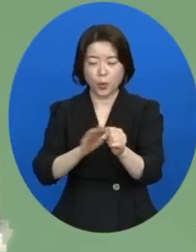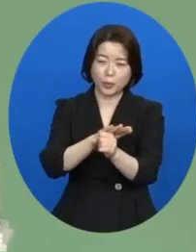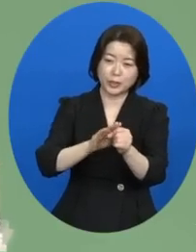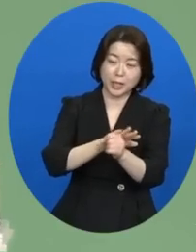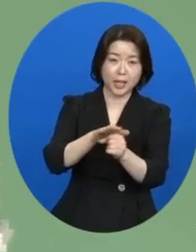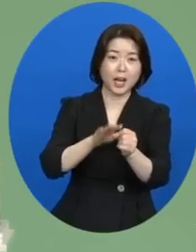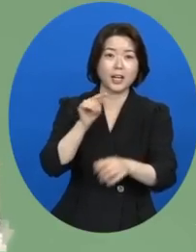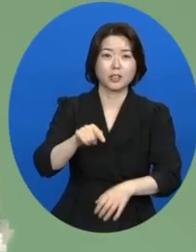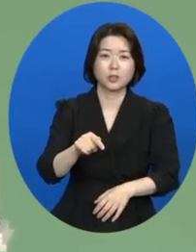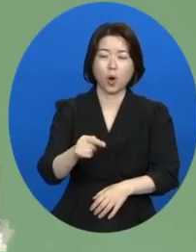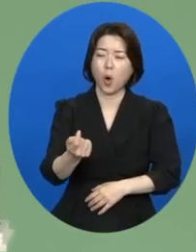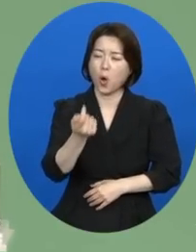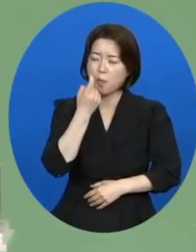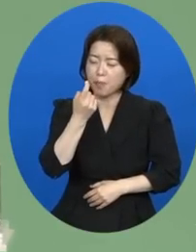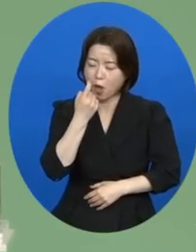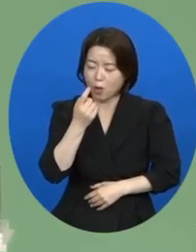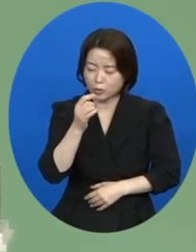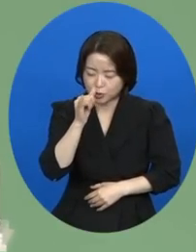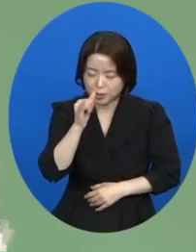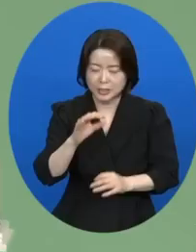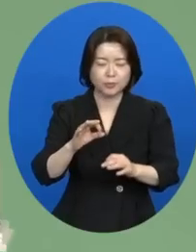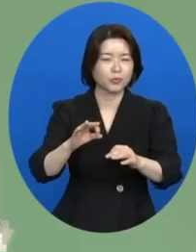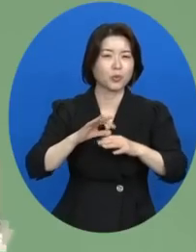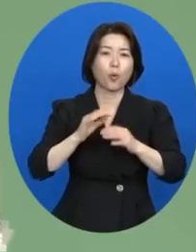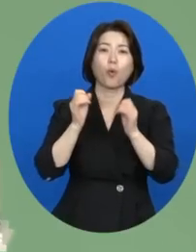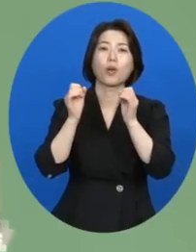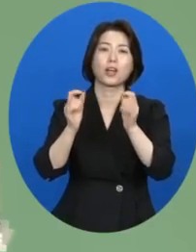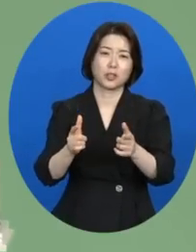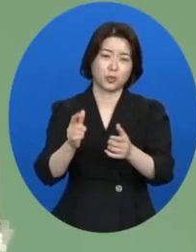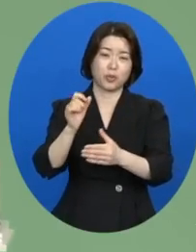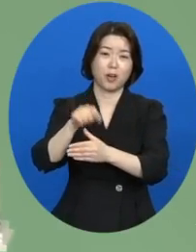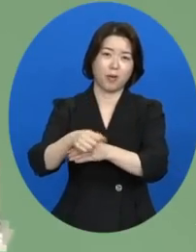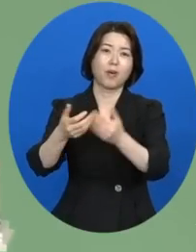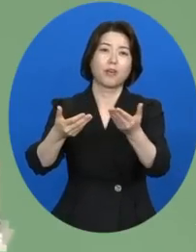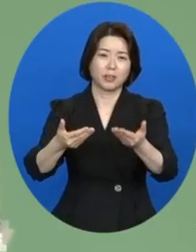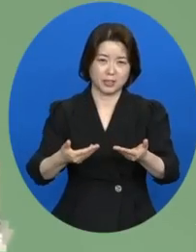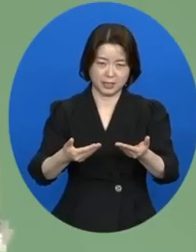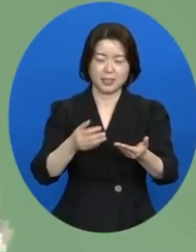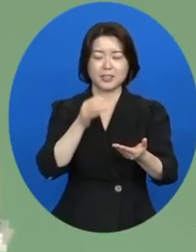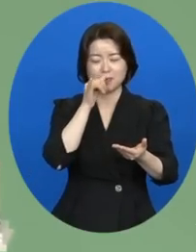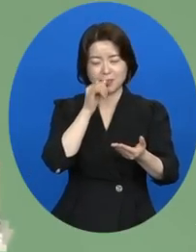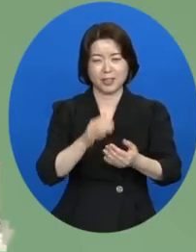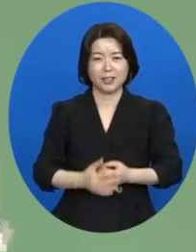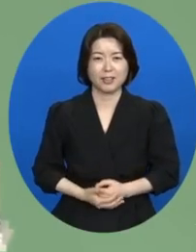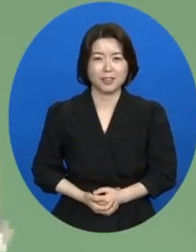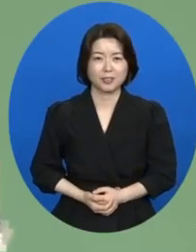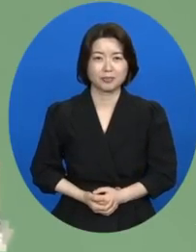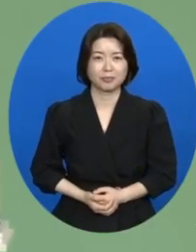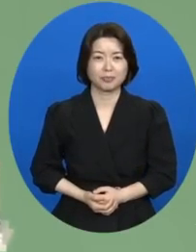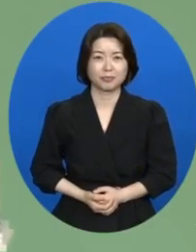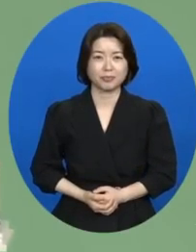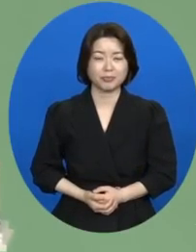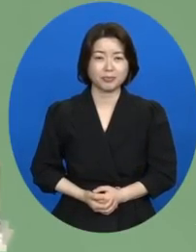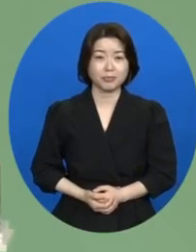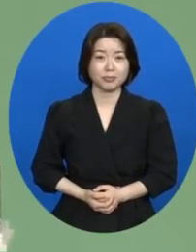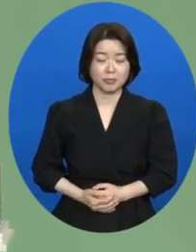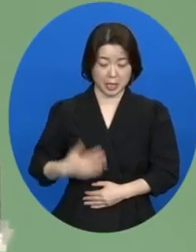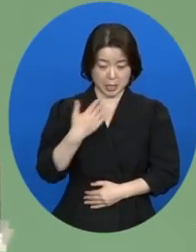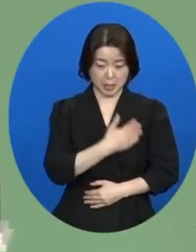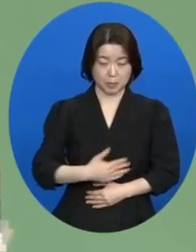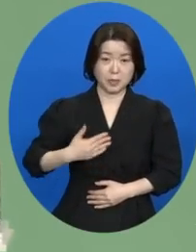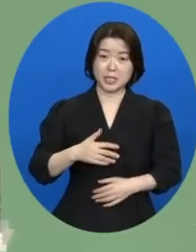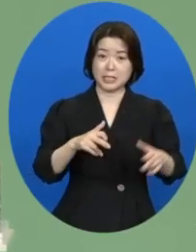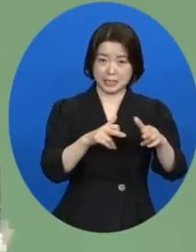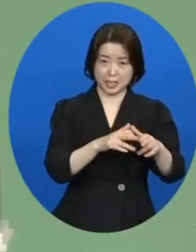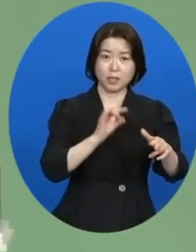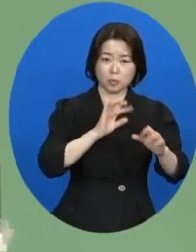것을 배울 수 있는 놀라운 기회도 허락해 주고 있습니다. 신체 장애뿐만